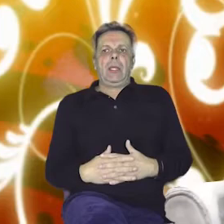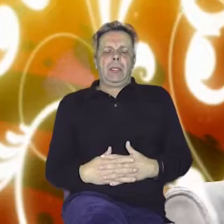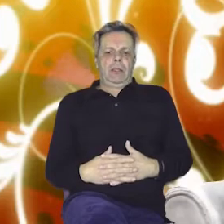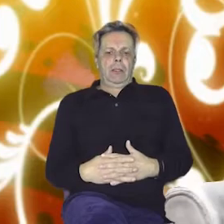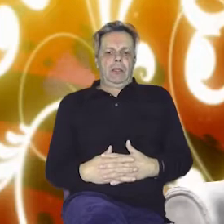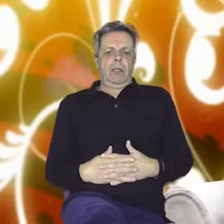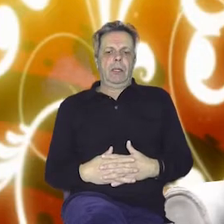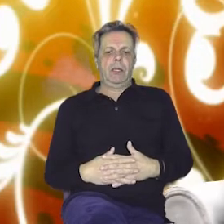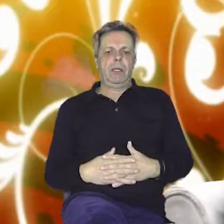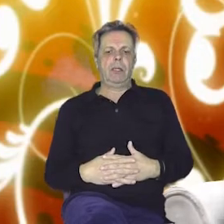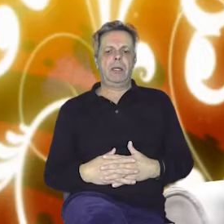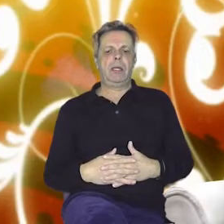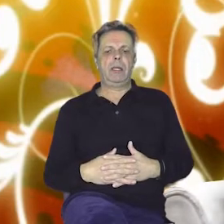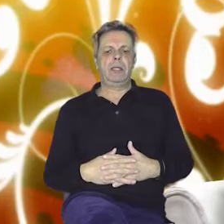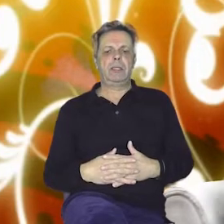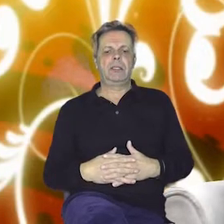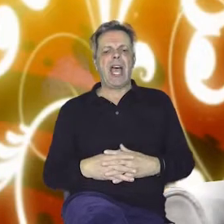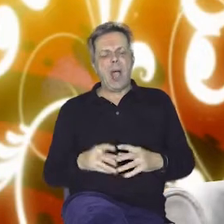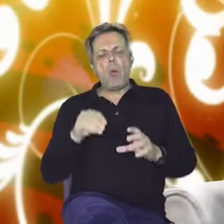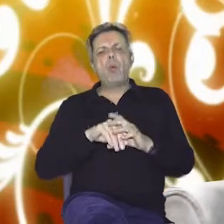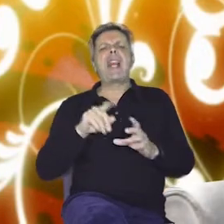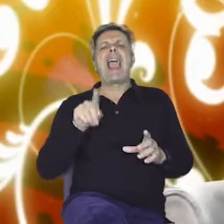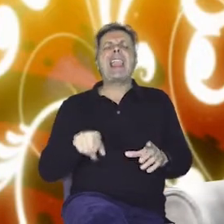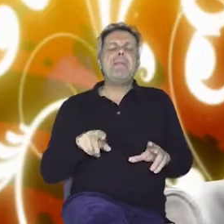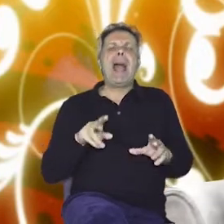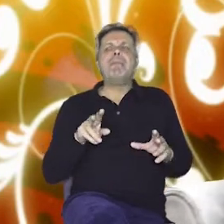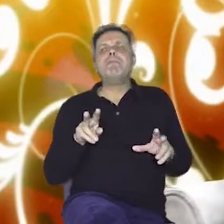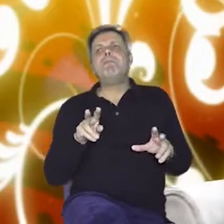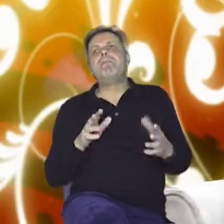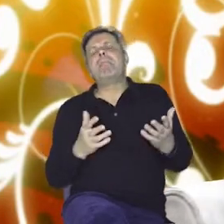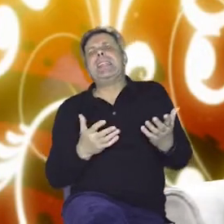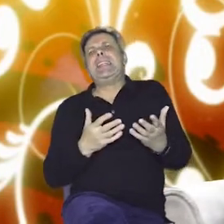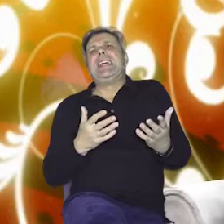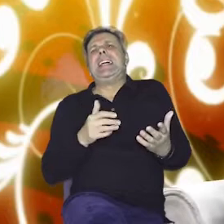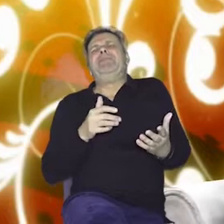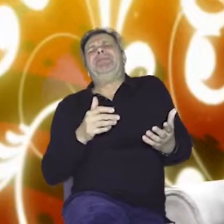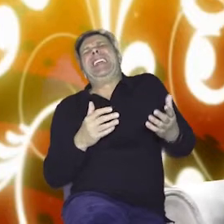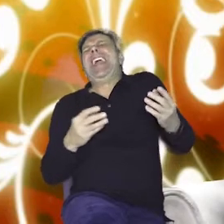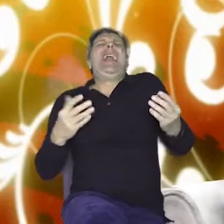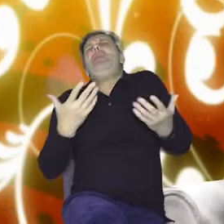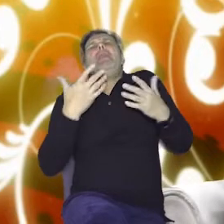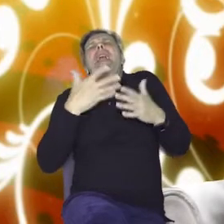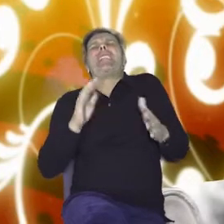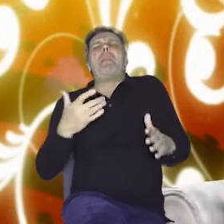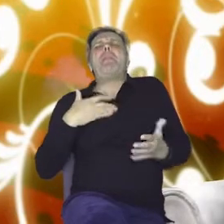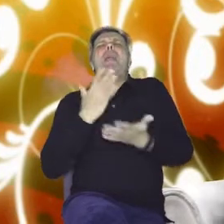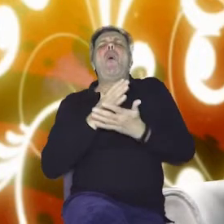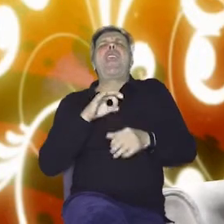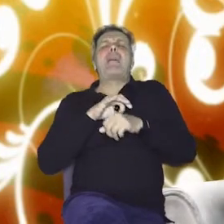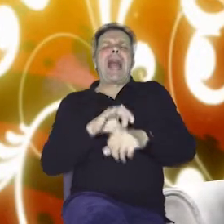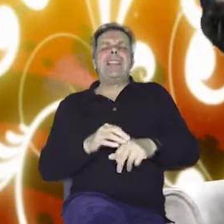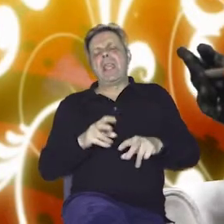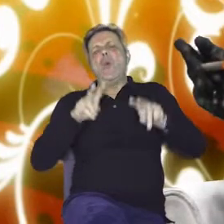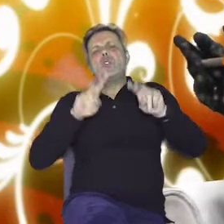je unio i pesimizma malo unutra, ali možda i nije, možda sam ja to iščitala, jer mene uvijek prati da u stvari